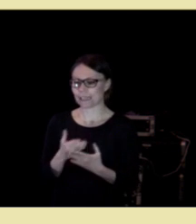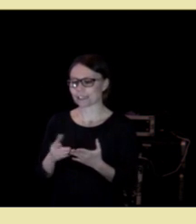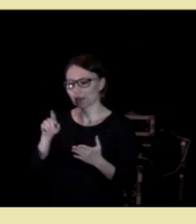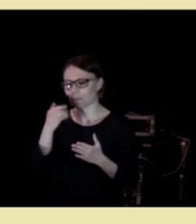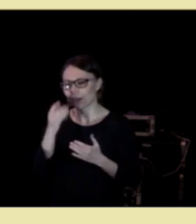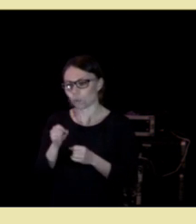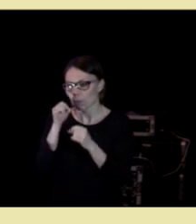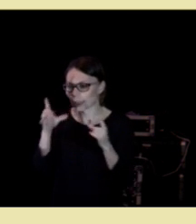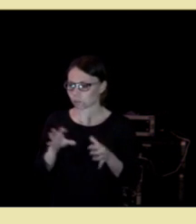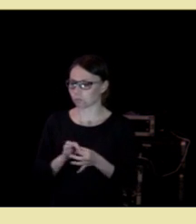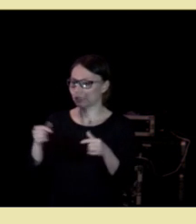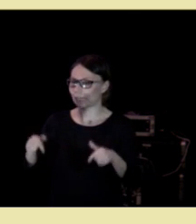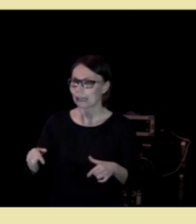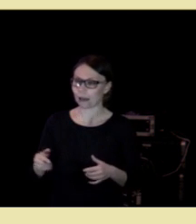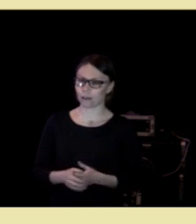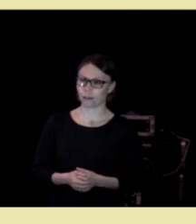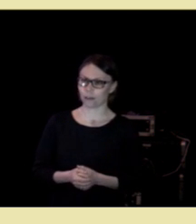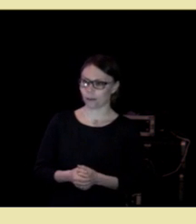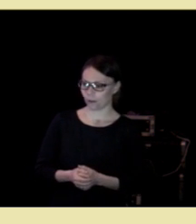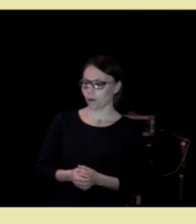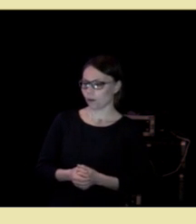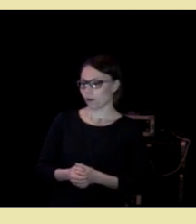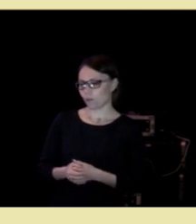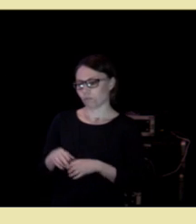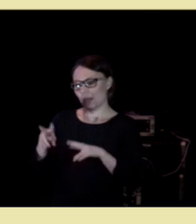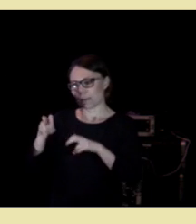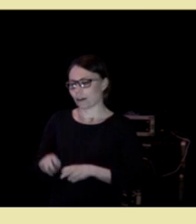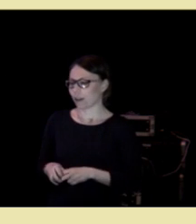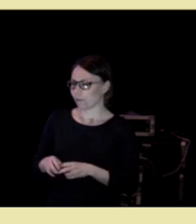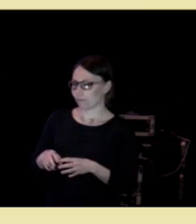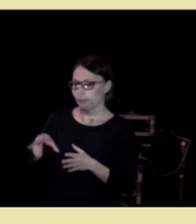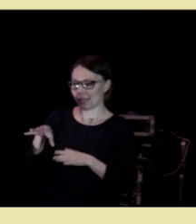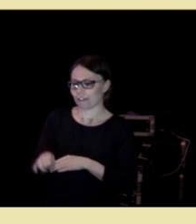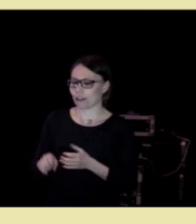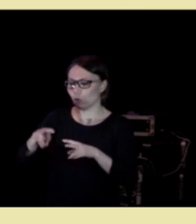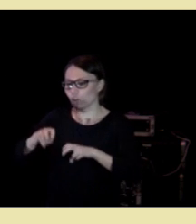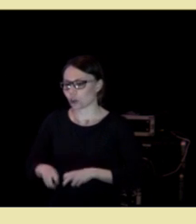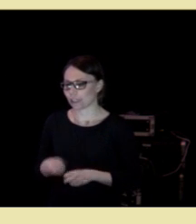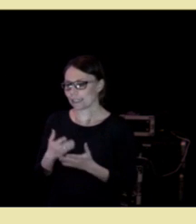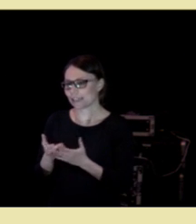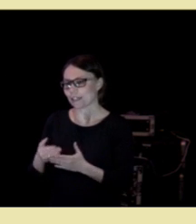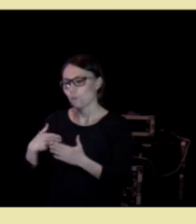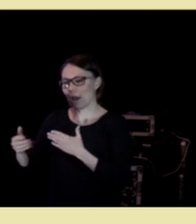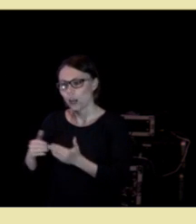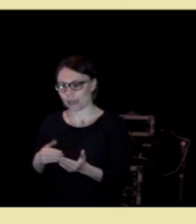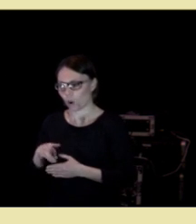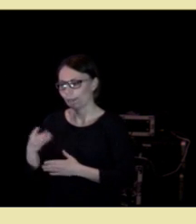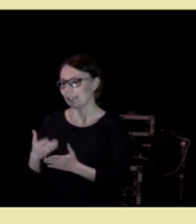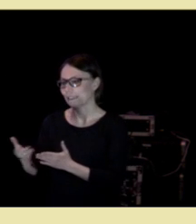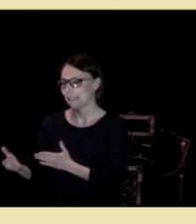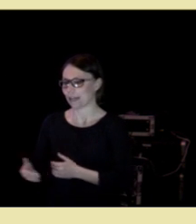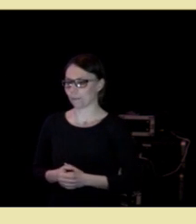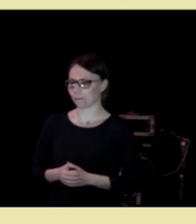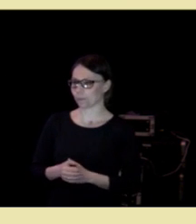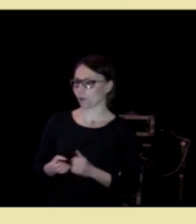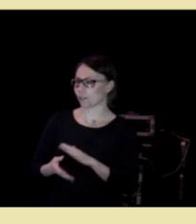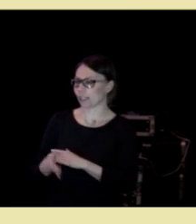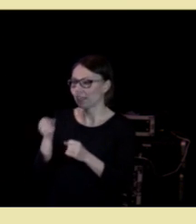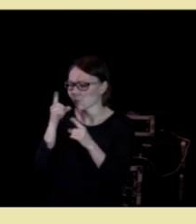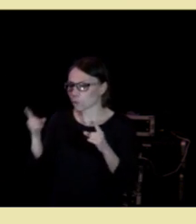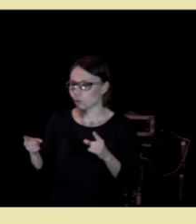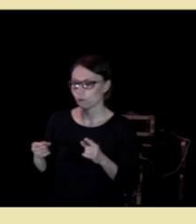oppmerksom på dette? Og rekvirere undersøkelse, behandling og andre tjenester. Og sende info, inklusiv